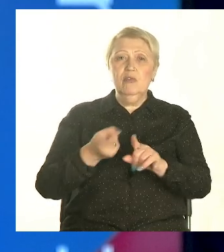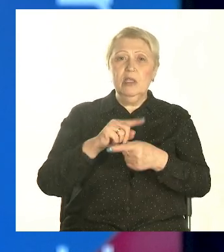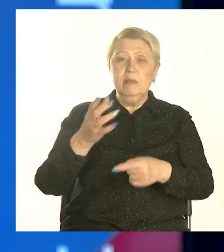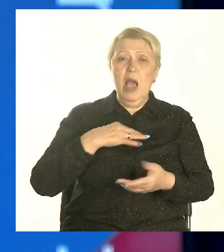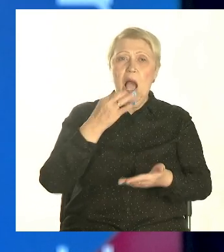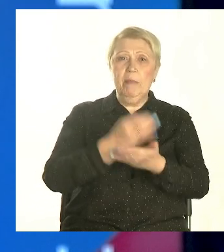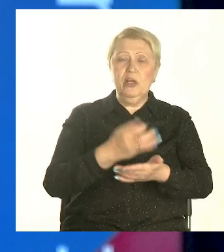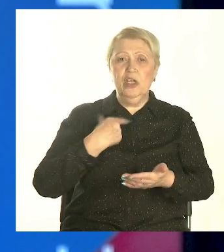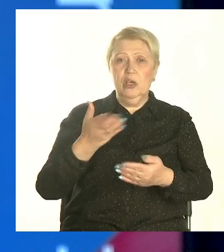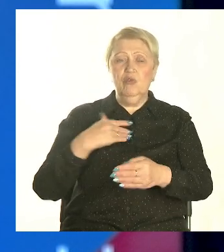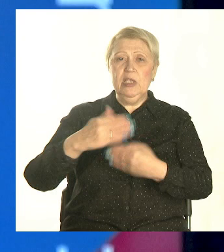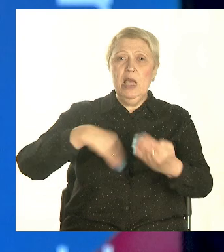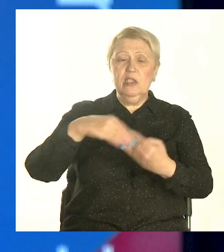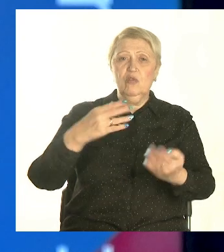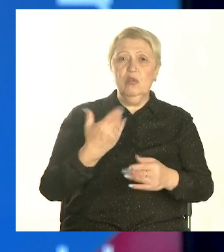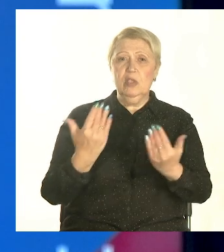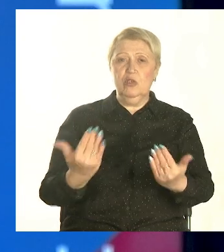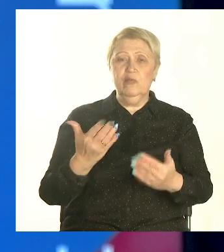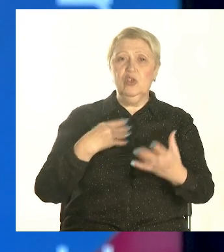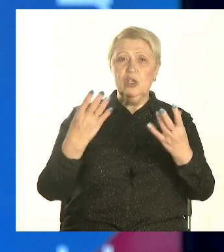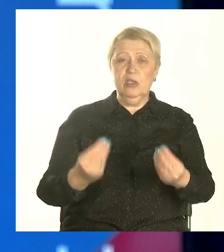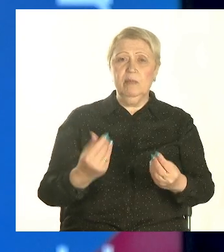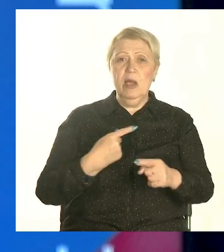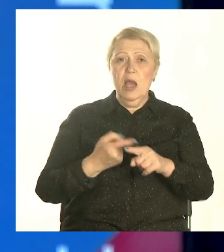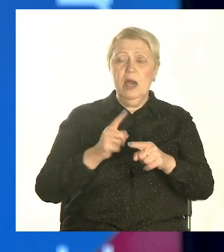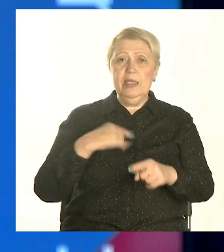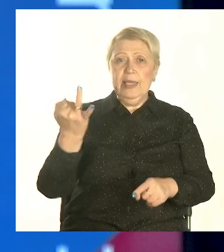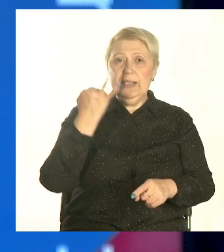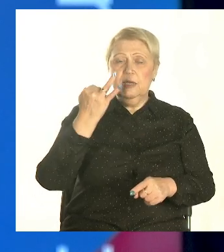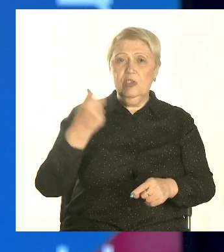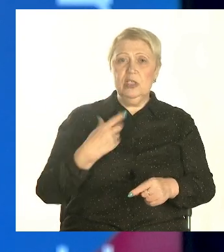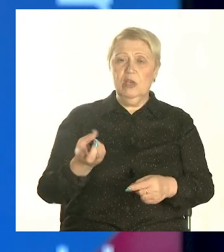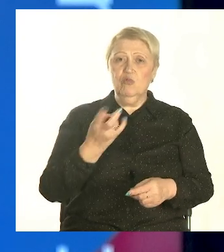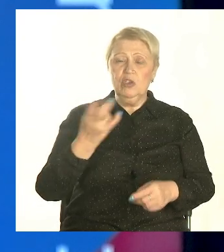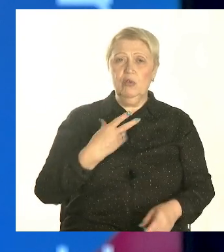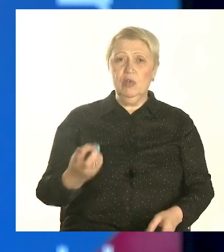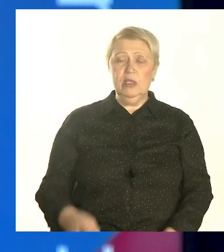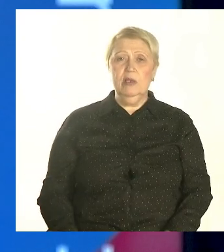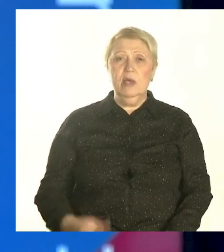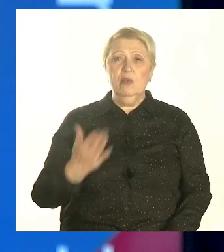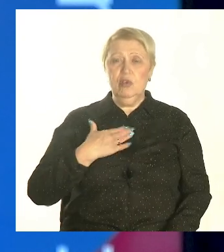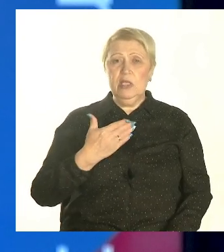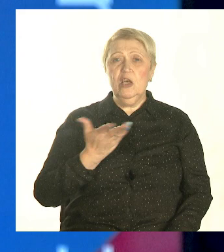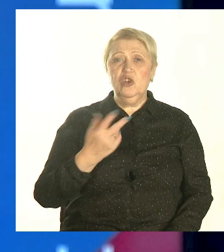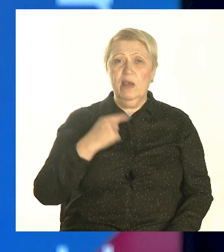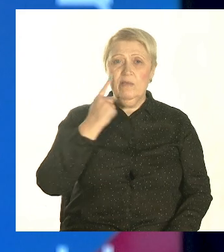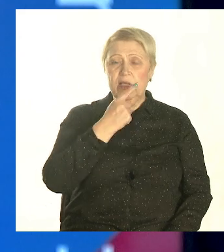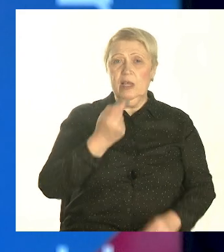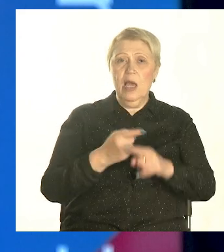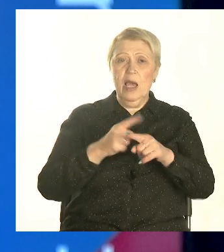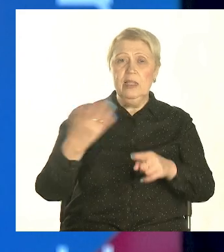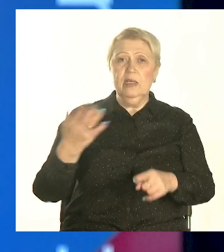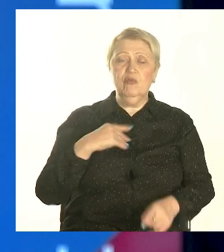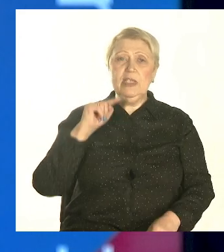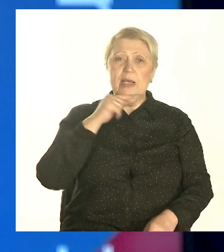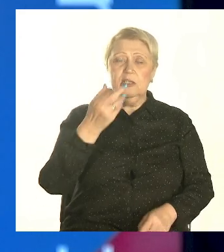обращения с отходами на сегодняшний день – это исторически сформированная необходимость, которая, на наш взгляд, сегодня не только экологические проблемы